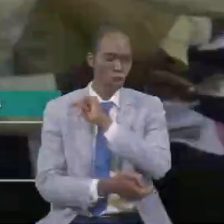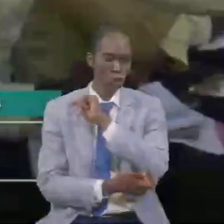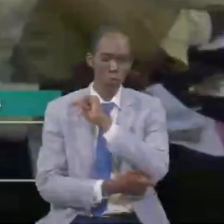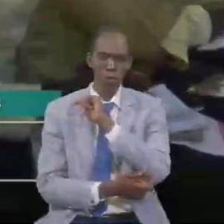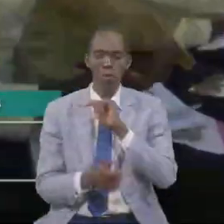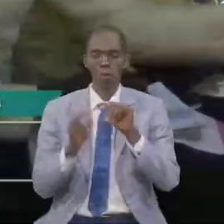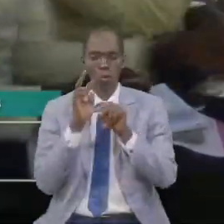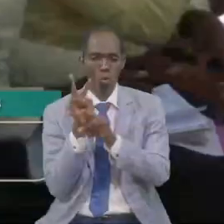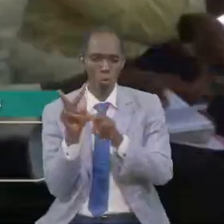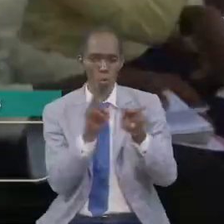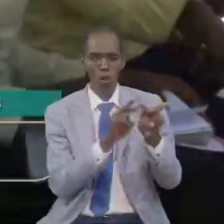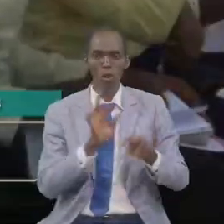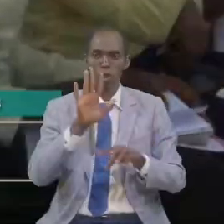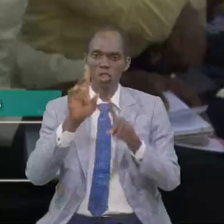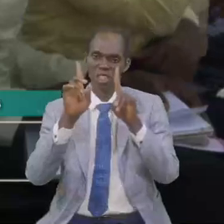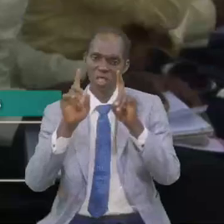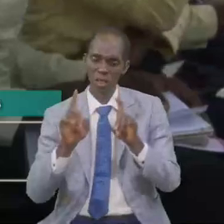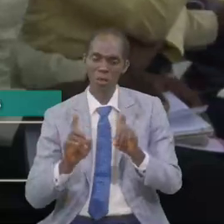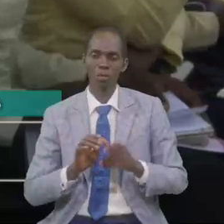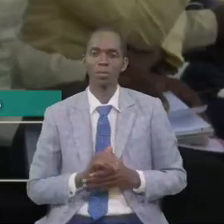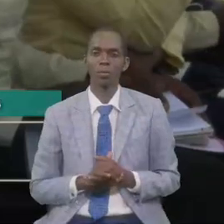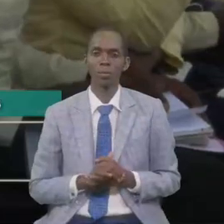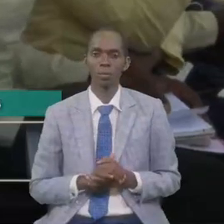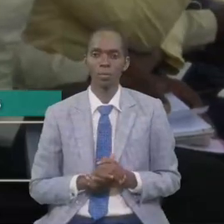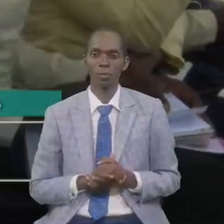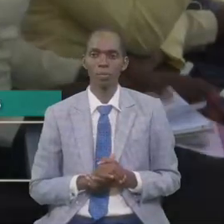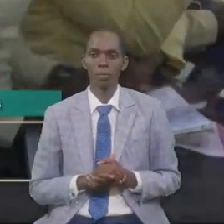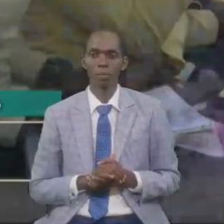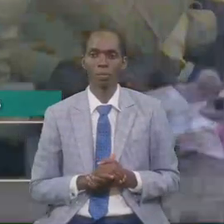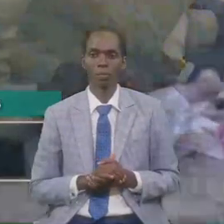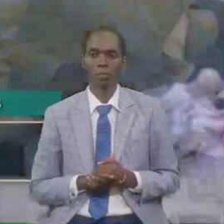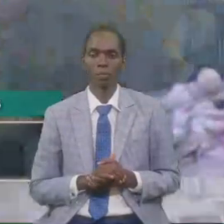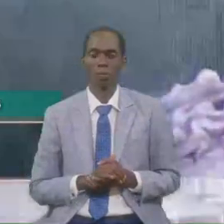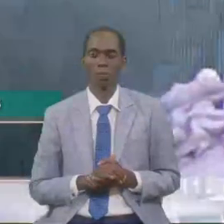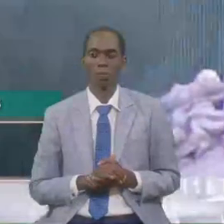Le T, là, c'est veiller sur les tentations, les épreuves.